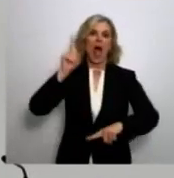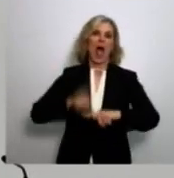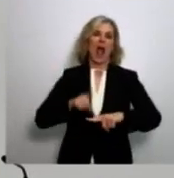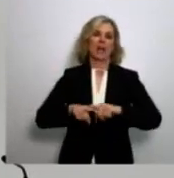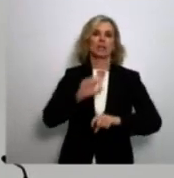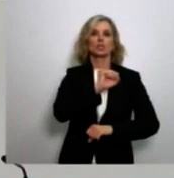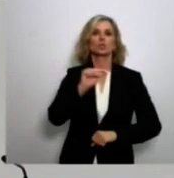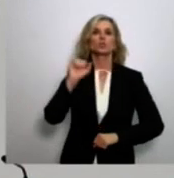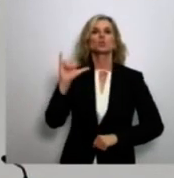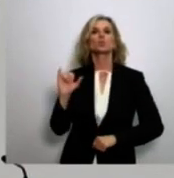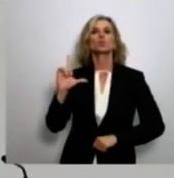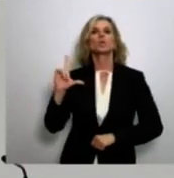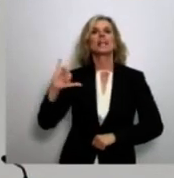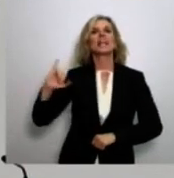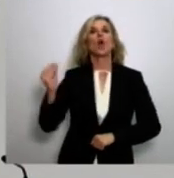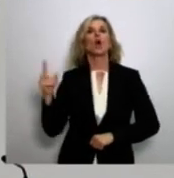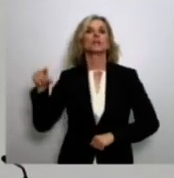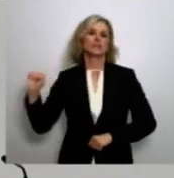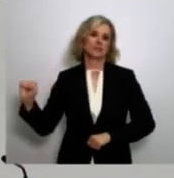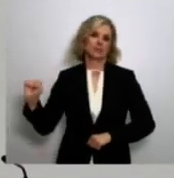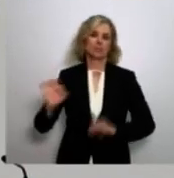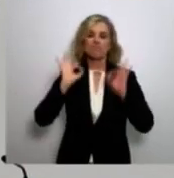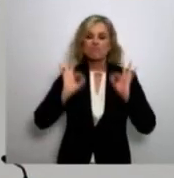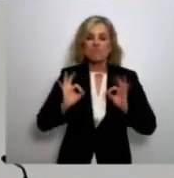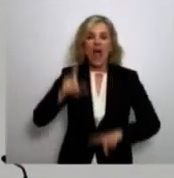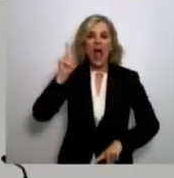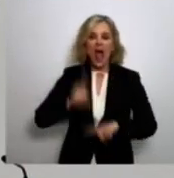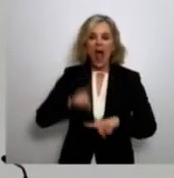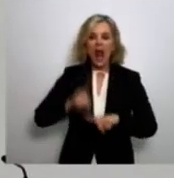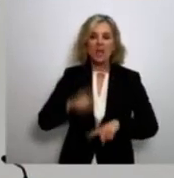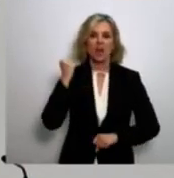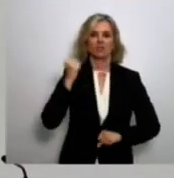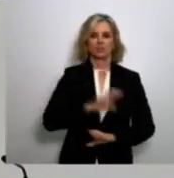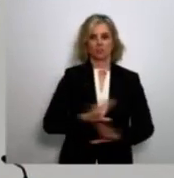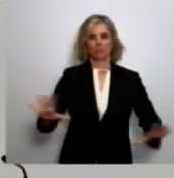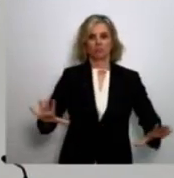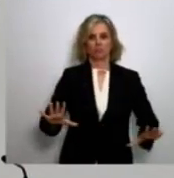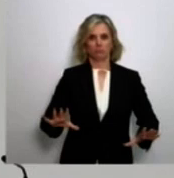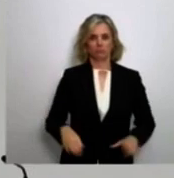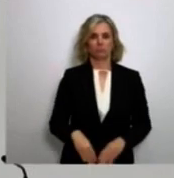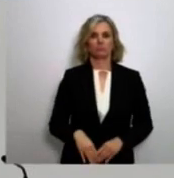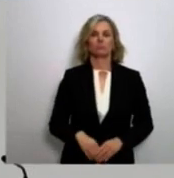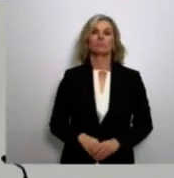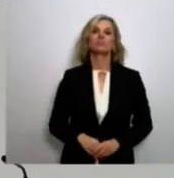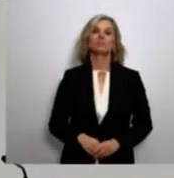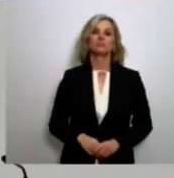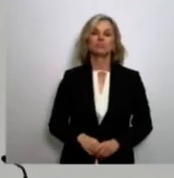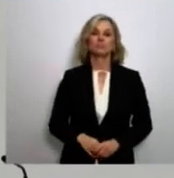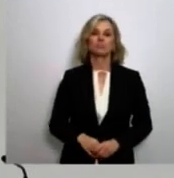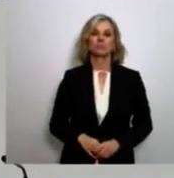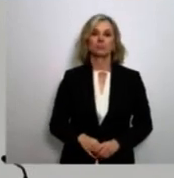είναι χαβαναγκύλα όπως πολλοί άλλοι και δεν είναι μασόνος όπως πολλοί